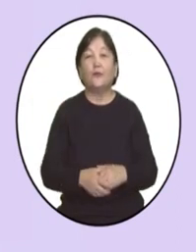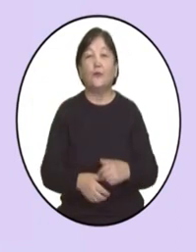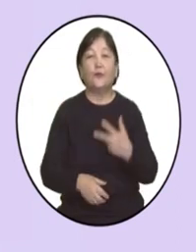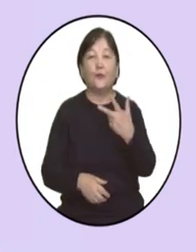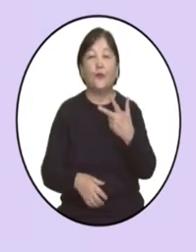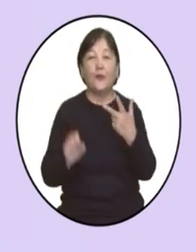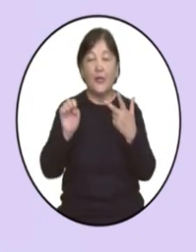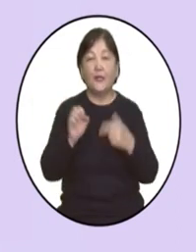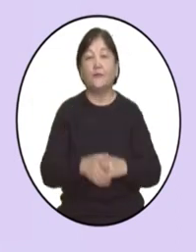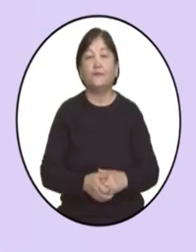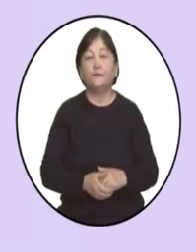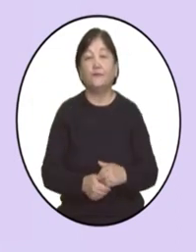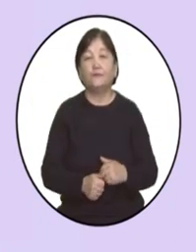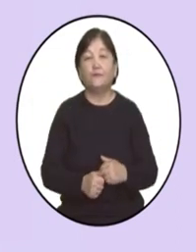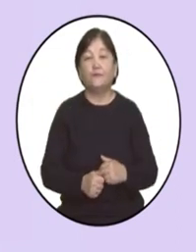3A,